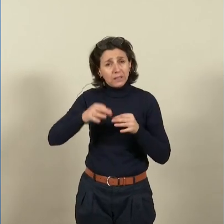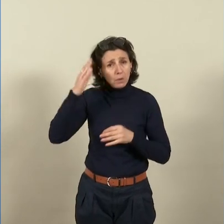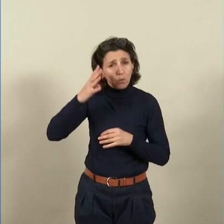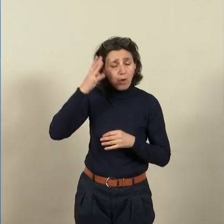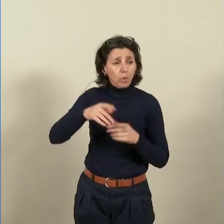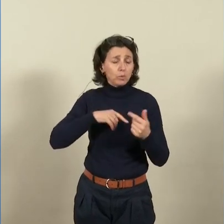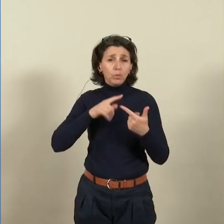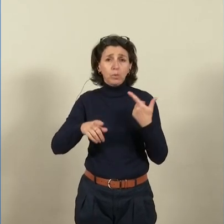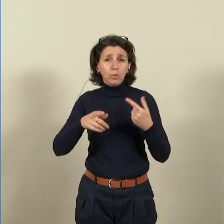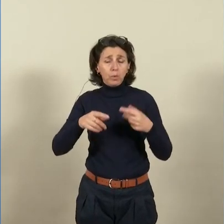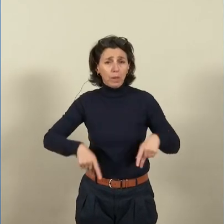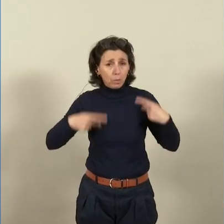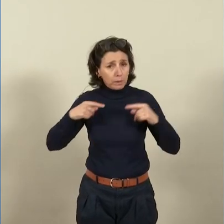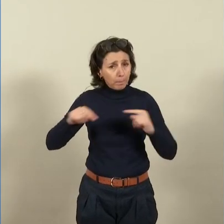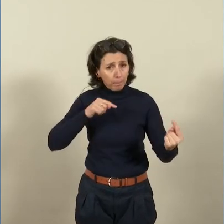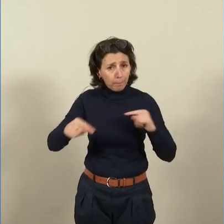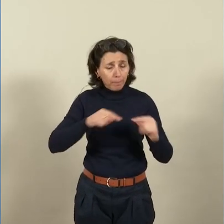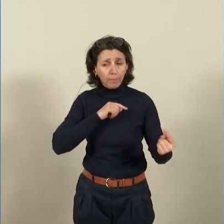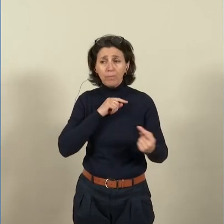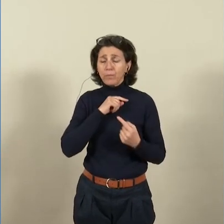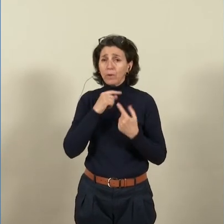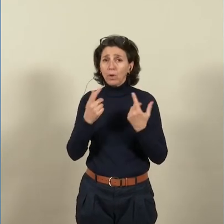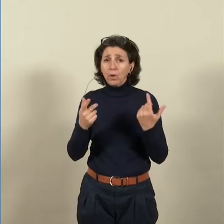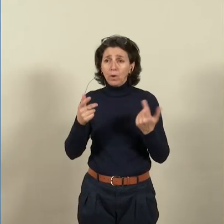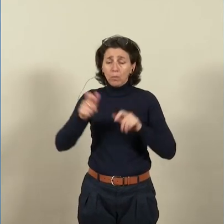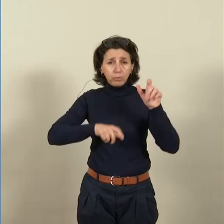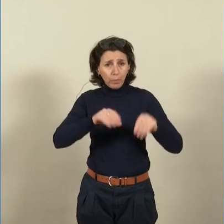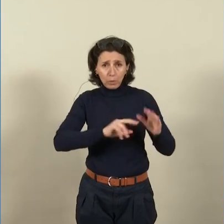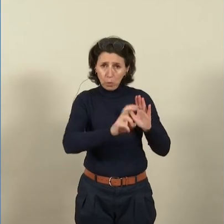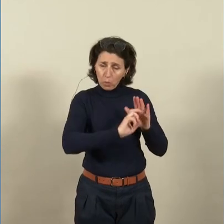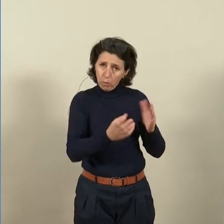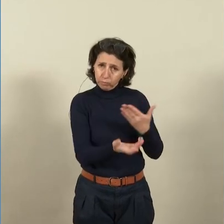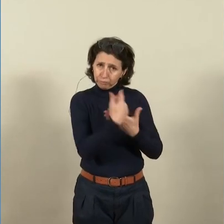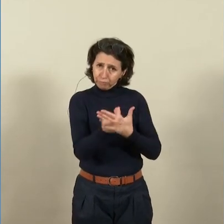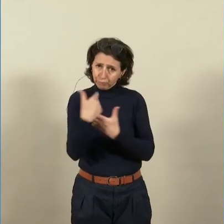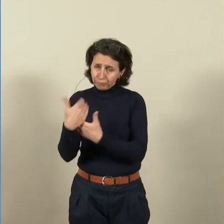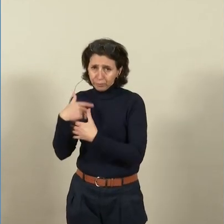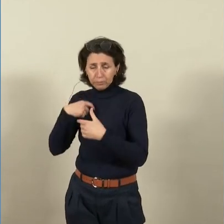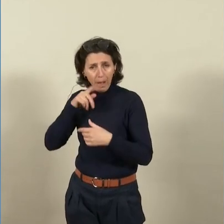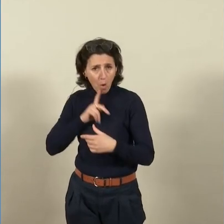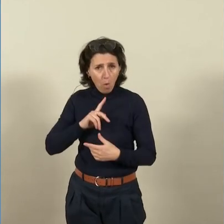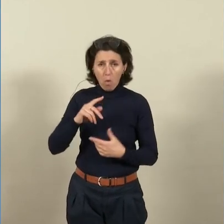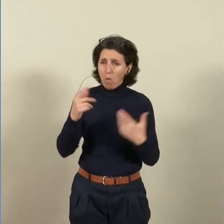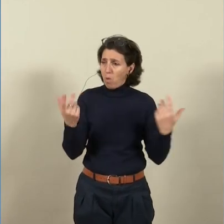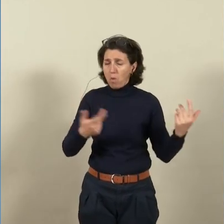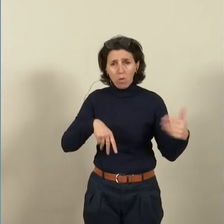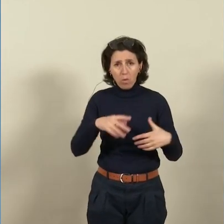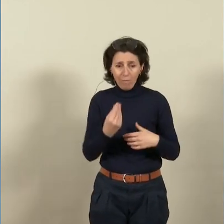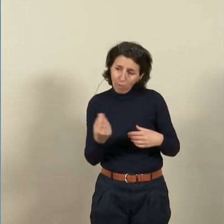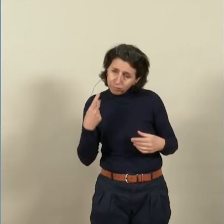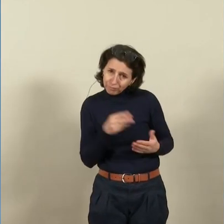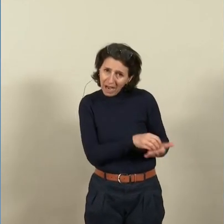d'atelier débat euh ouverts au grenoblois au grenobloises aux parents euh d'enfants à à qui a